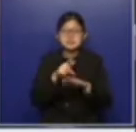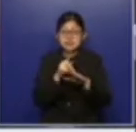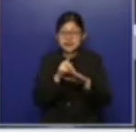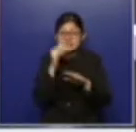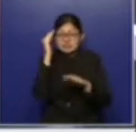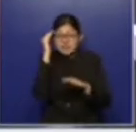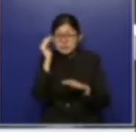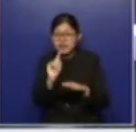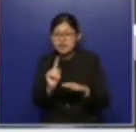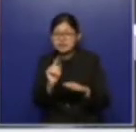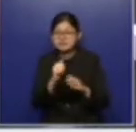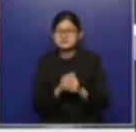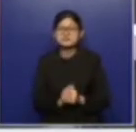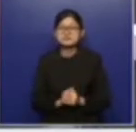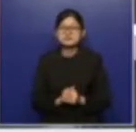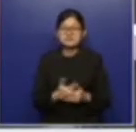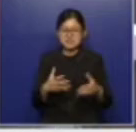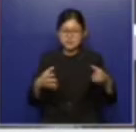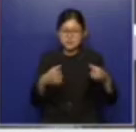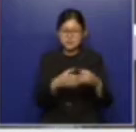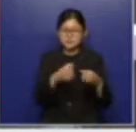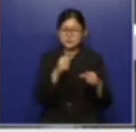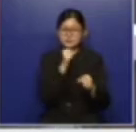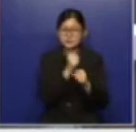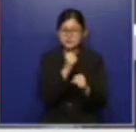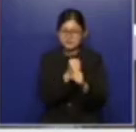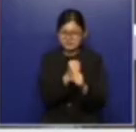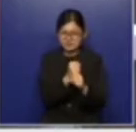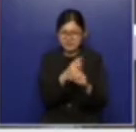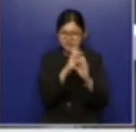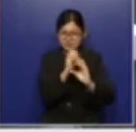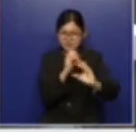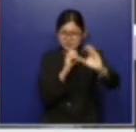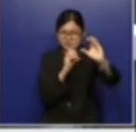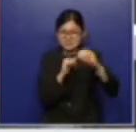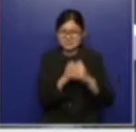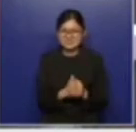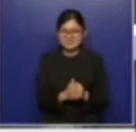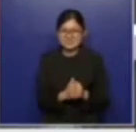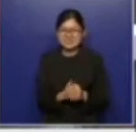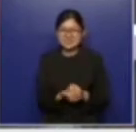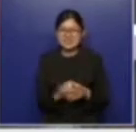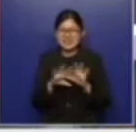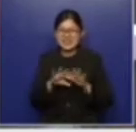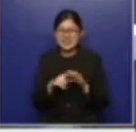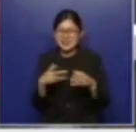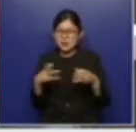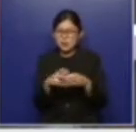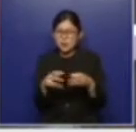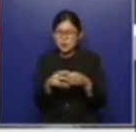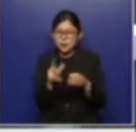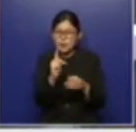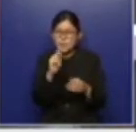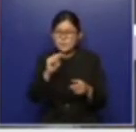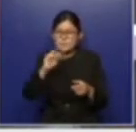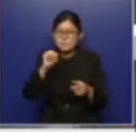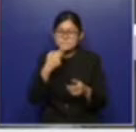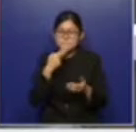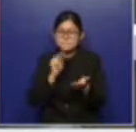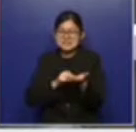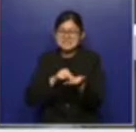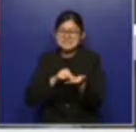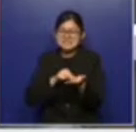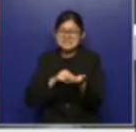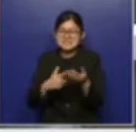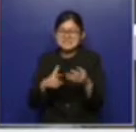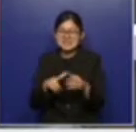ว่าคณะกสทช.แห่งนี้เนี่ยผมชอบเรียกกรมไปรษณีย์เนี่ยสายลมเนี่ยท่าน